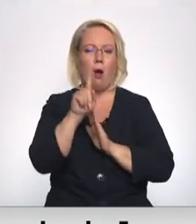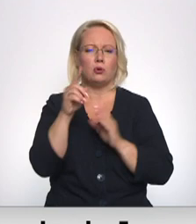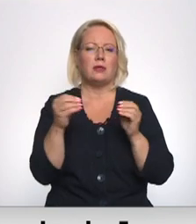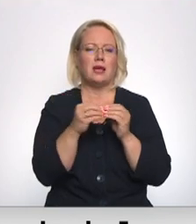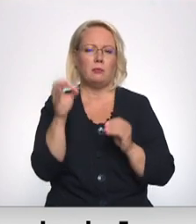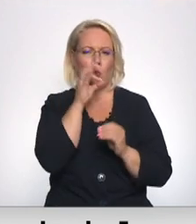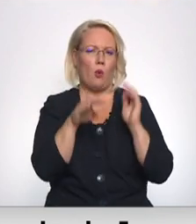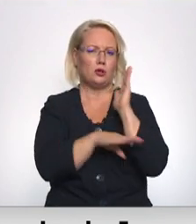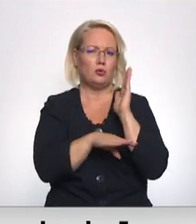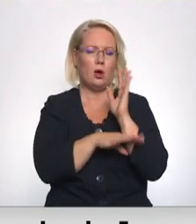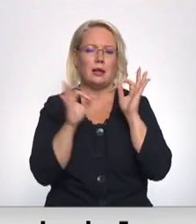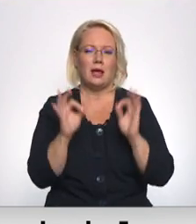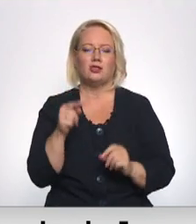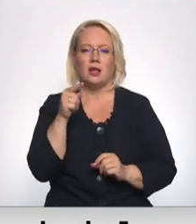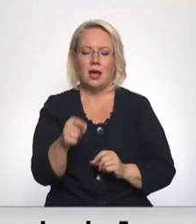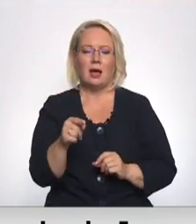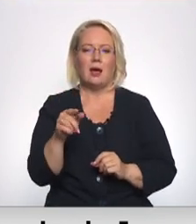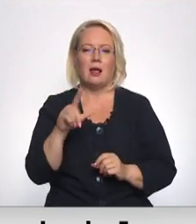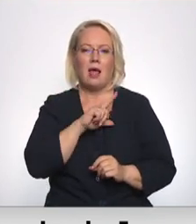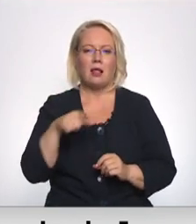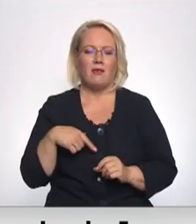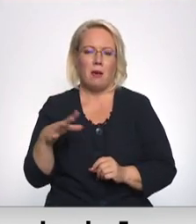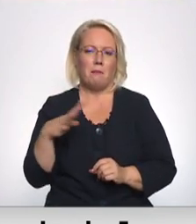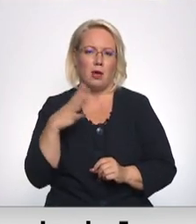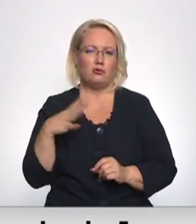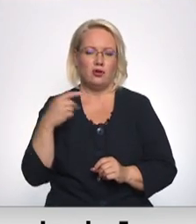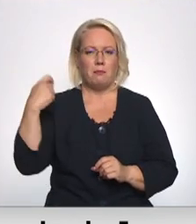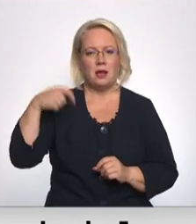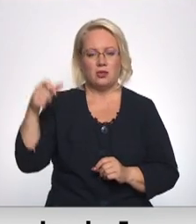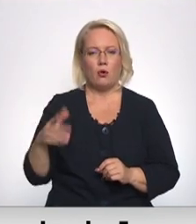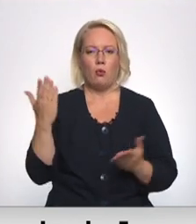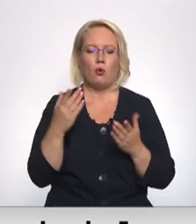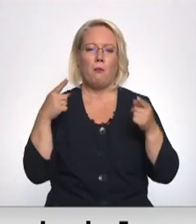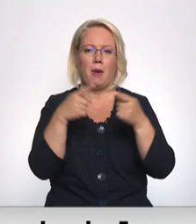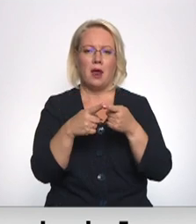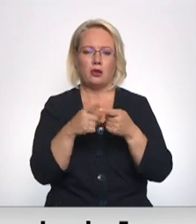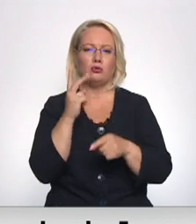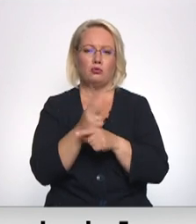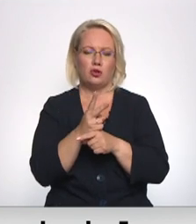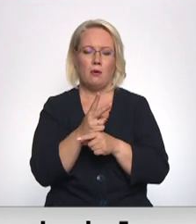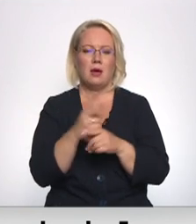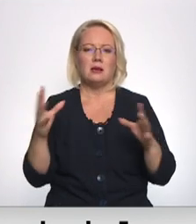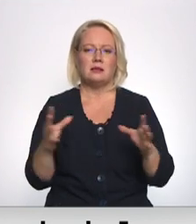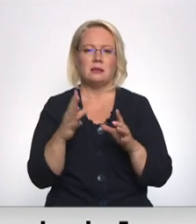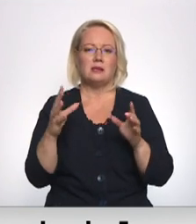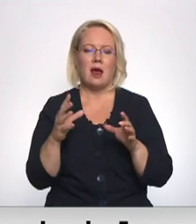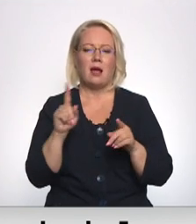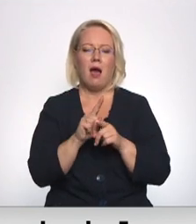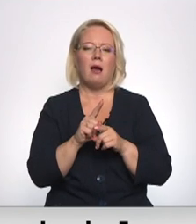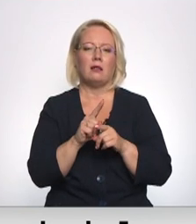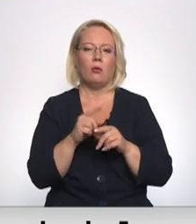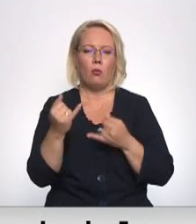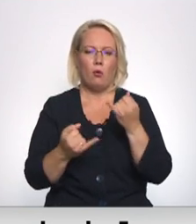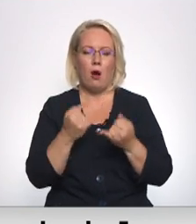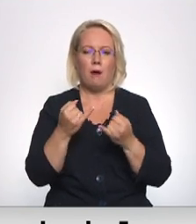tieši tik daudz, cik Latvijai bijuši prezidenti, kuru mērķis un uzdevums ir sargāt un kopt Jāņa Čakstes ieliktos